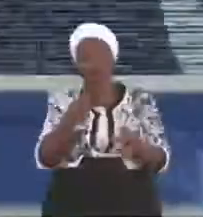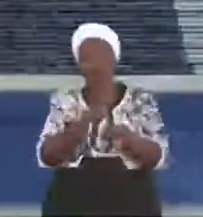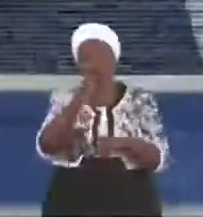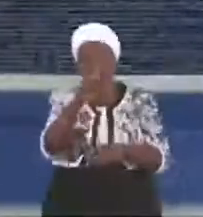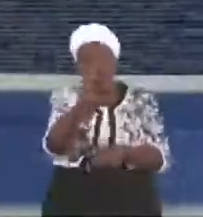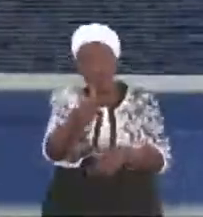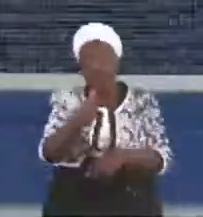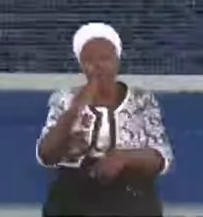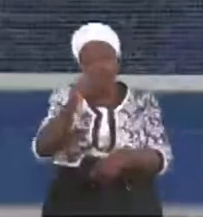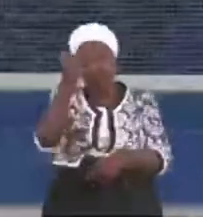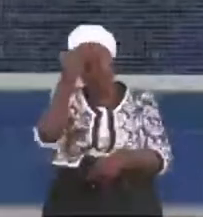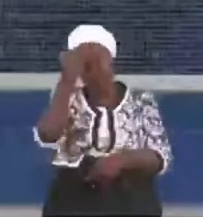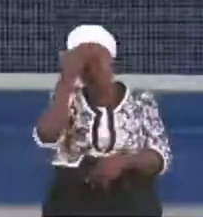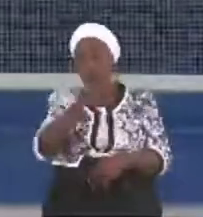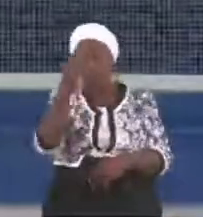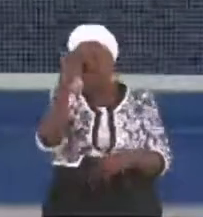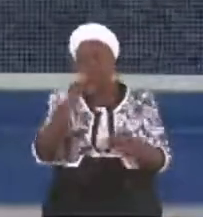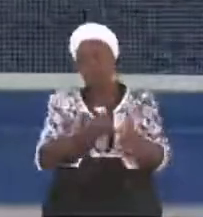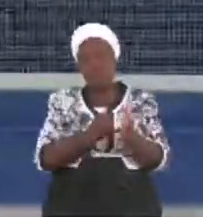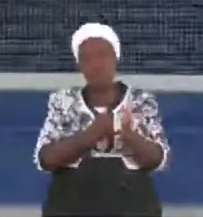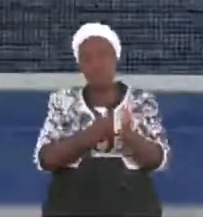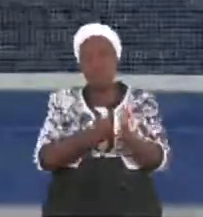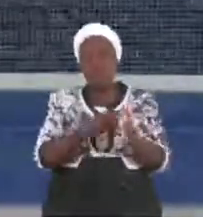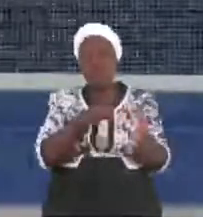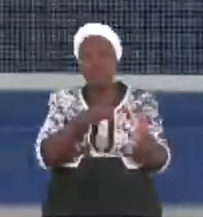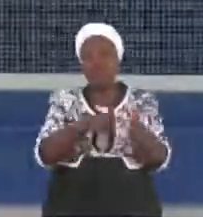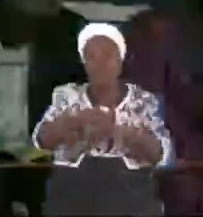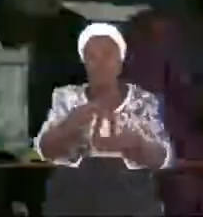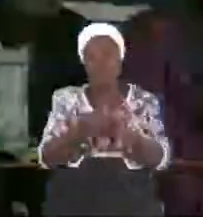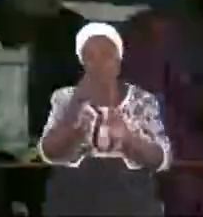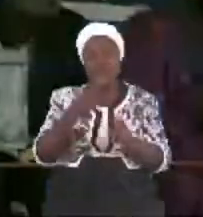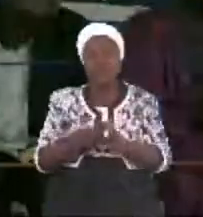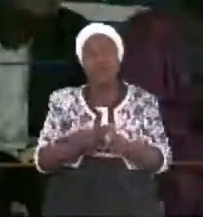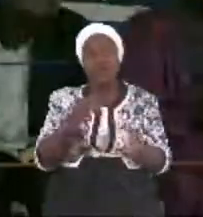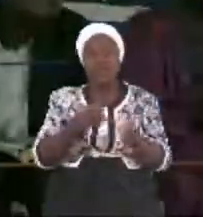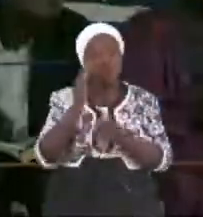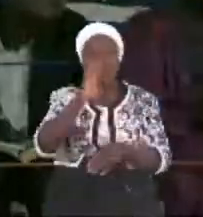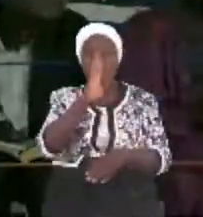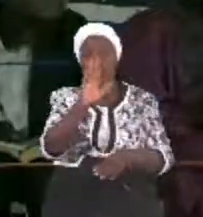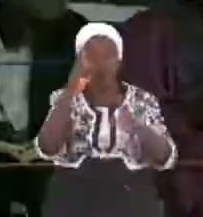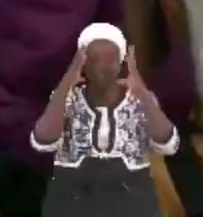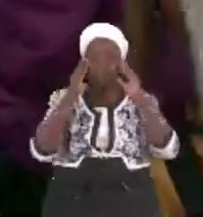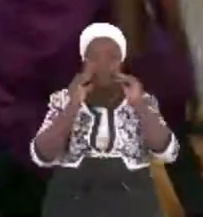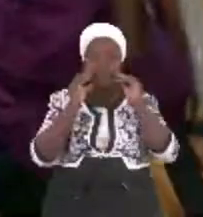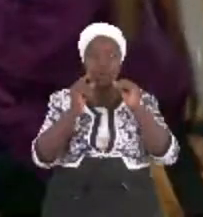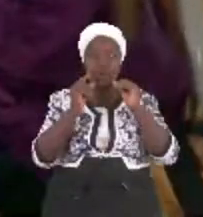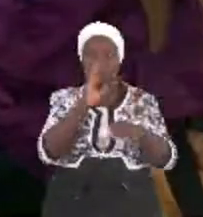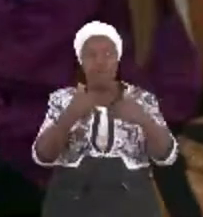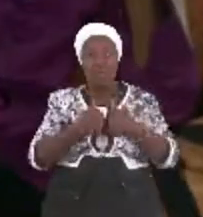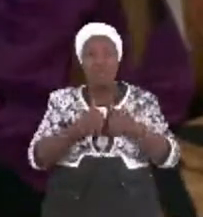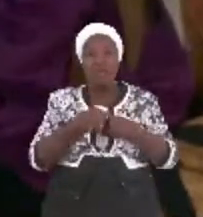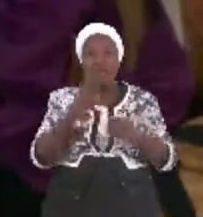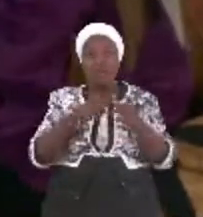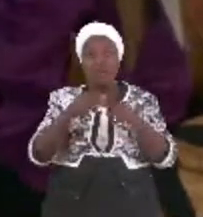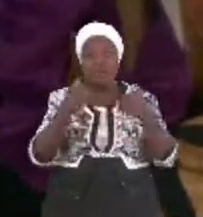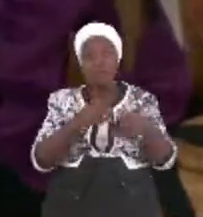saurez par expérience ce soir. Ce sera votre expérience. Vous serez possesseur, vous